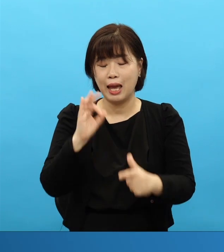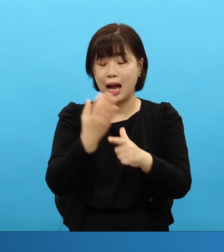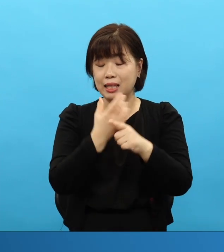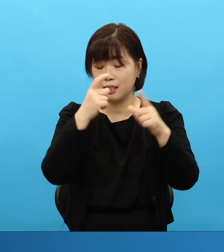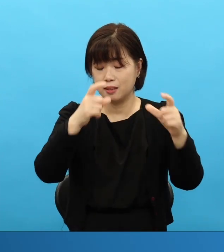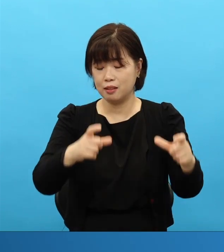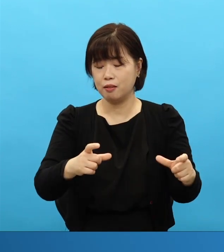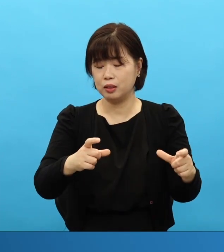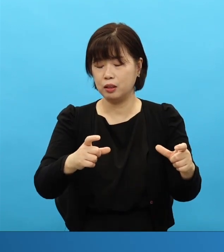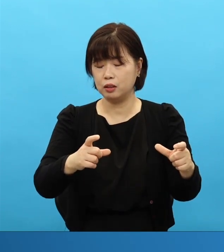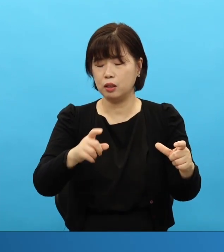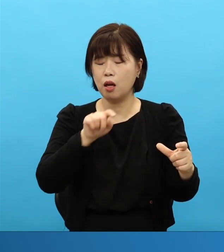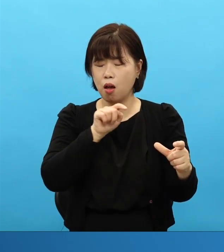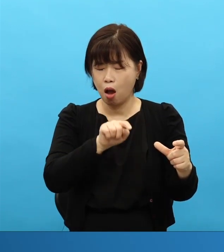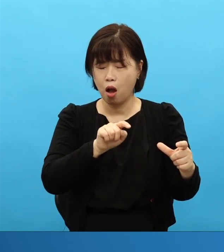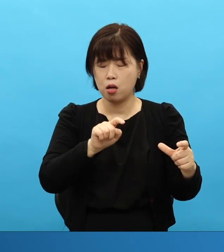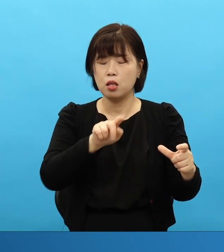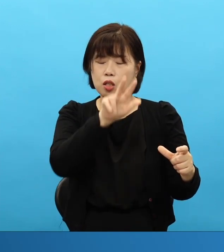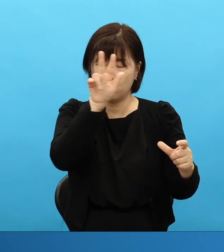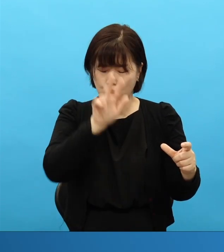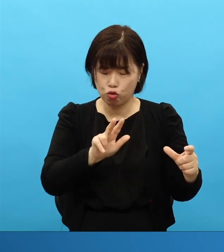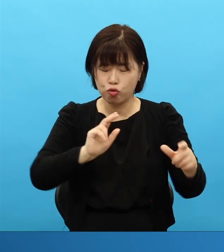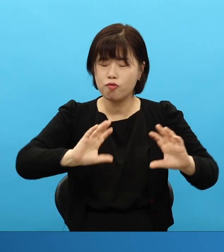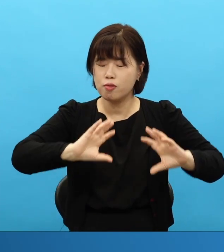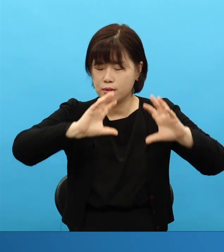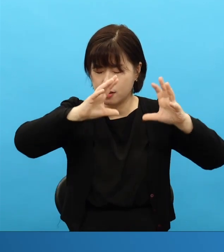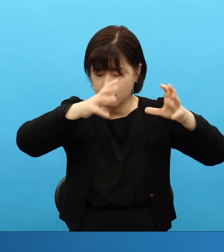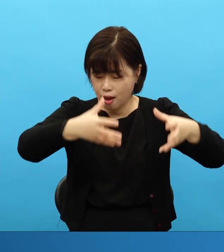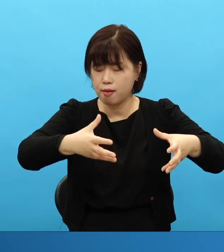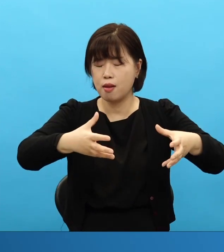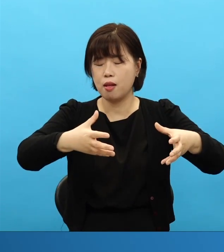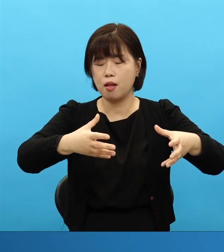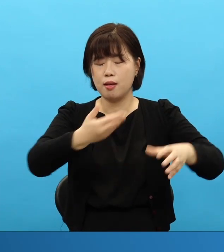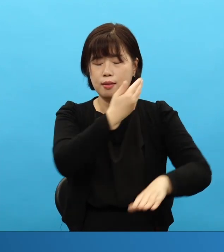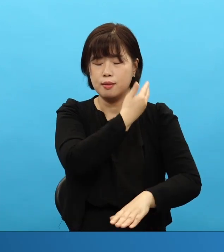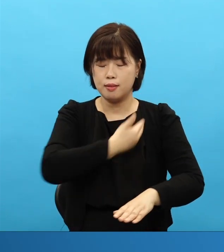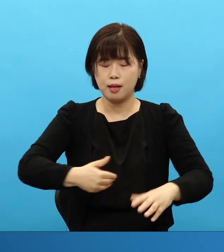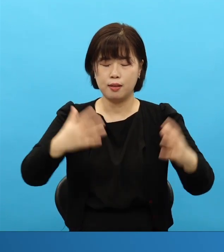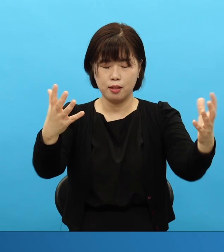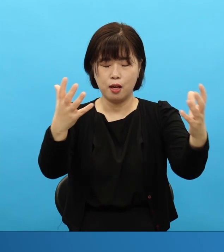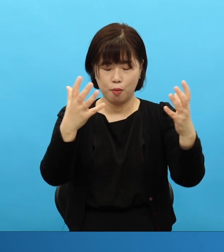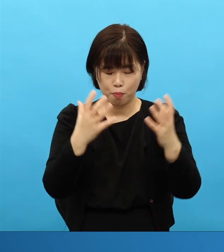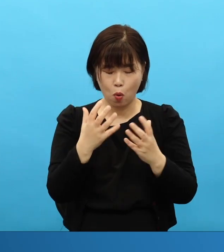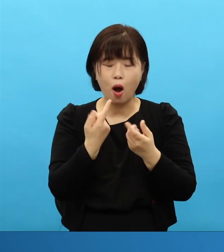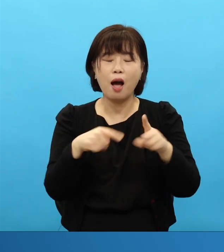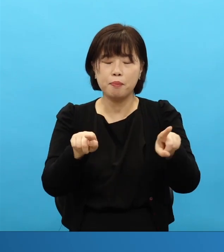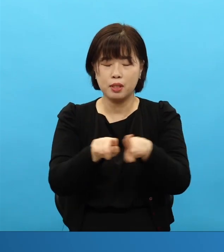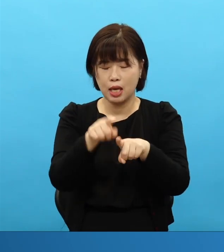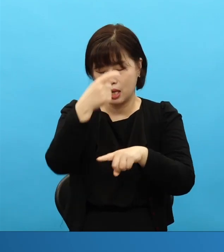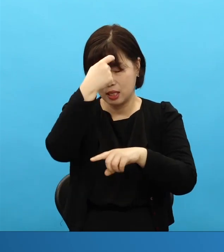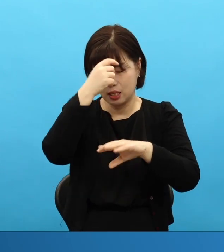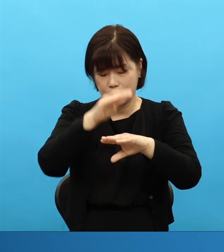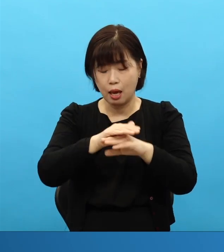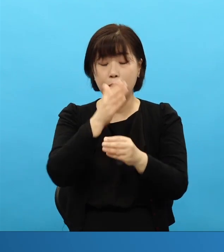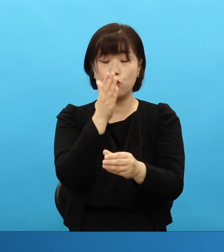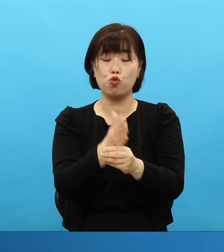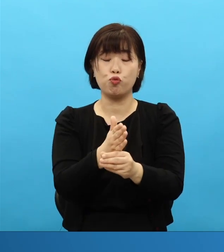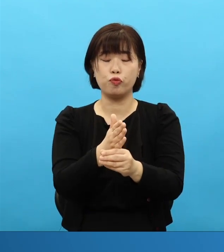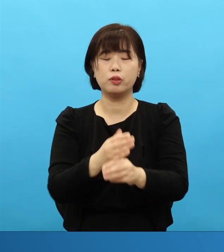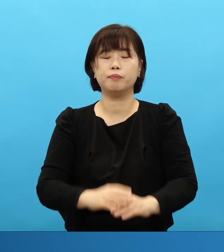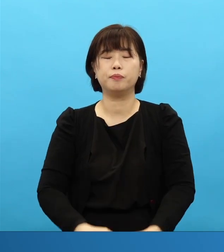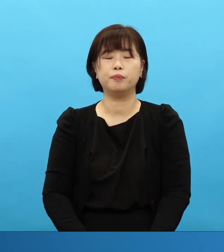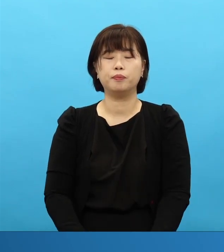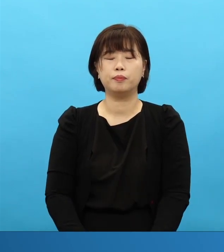지역에 전국 세계 제자들이 함께하고 있습니다. 在安阳地区，全国和世界的门徒聚在一